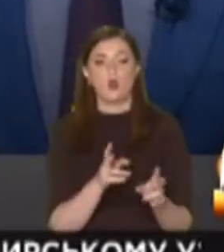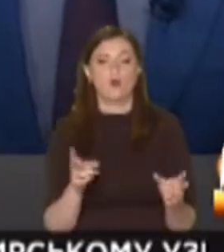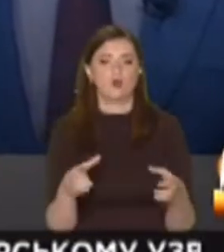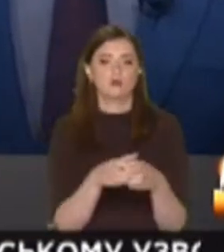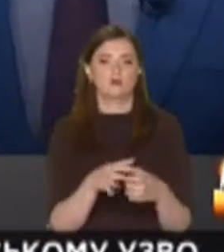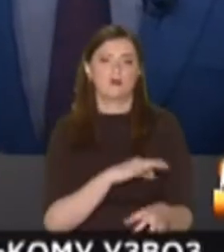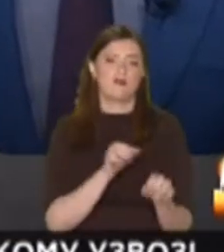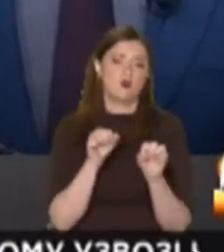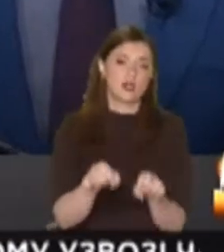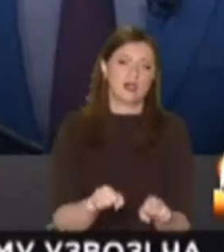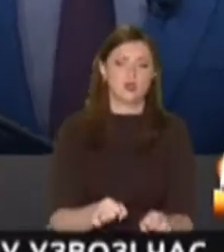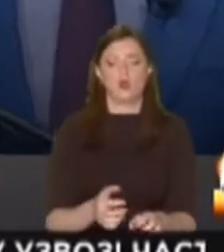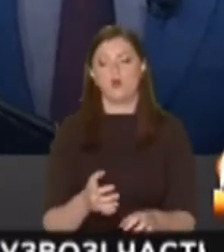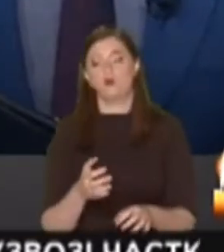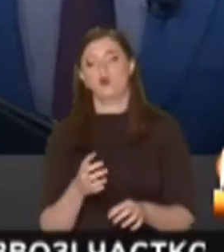там, правозахисному,